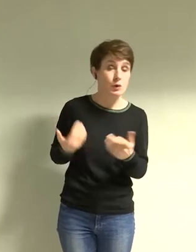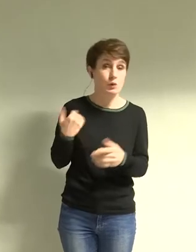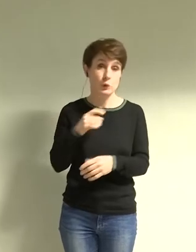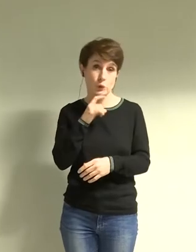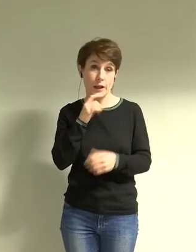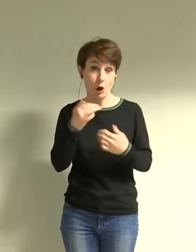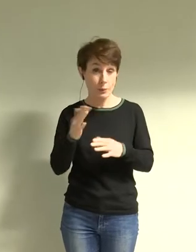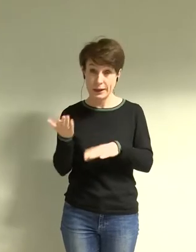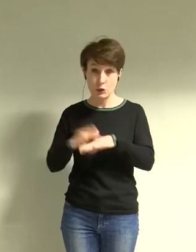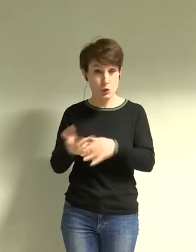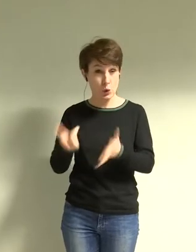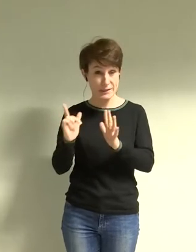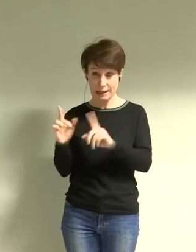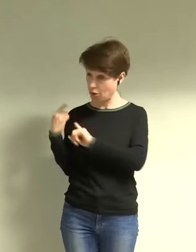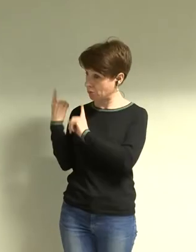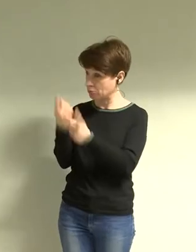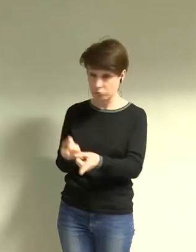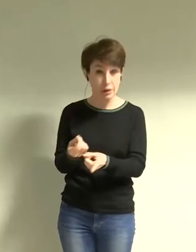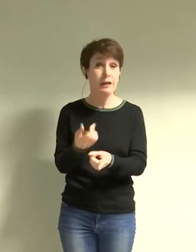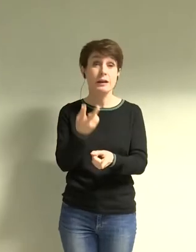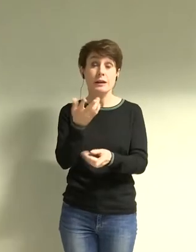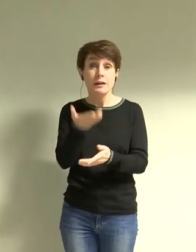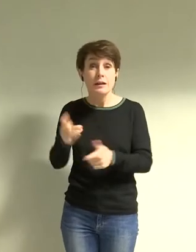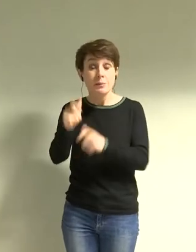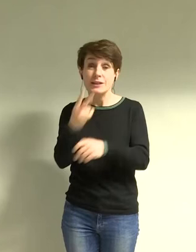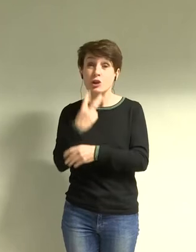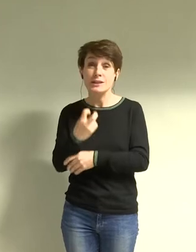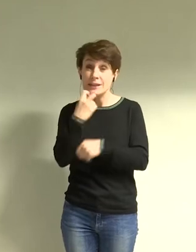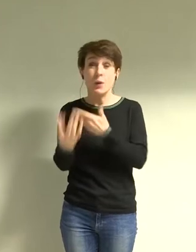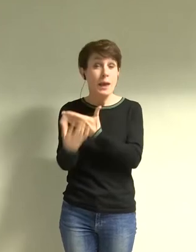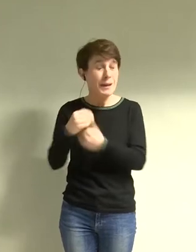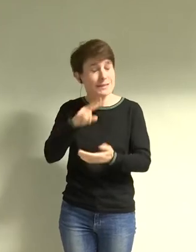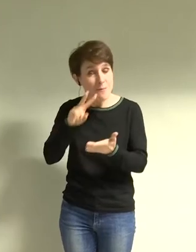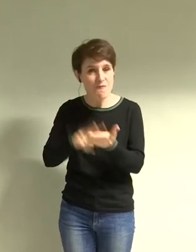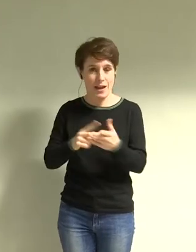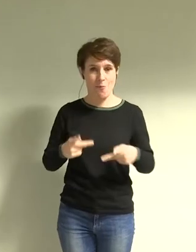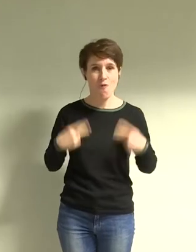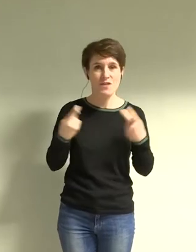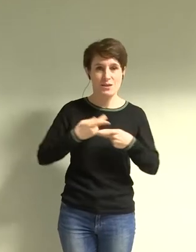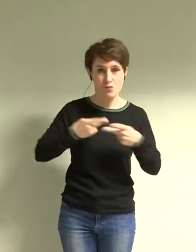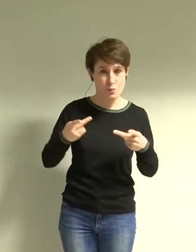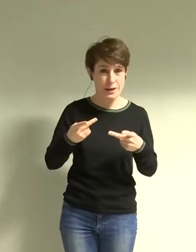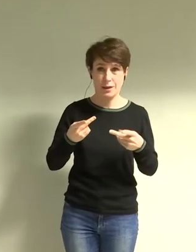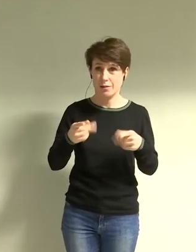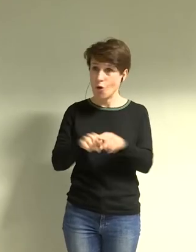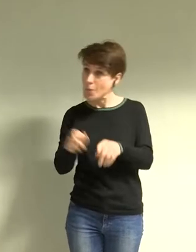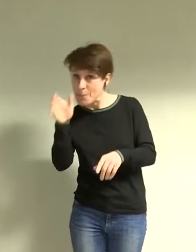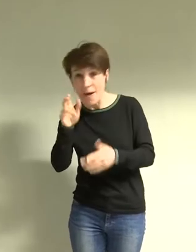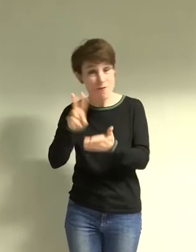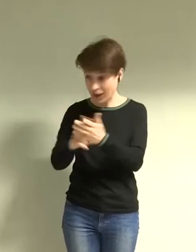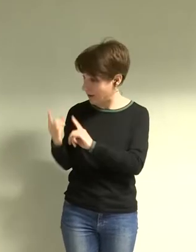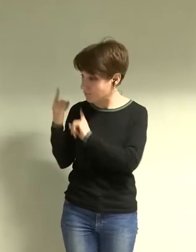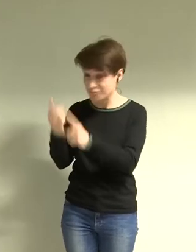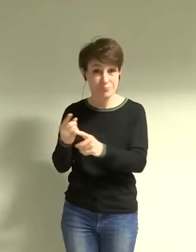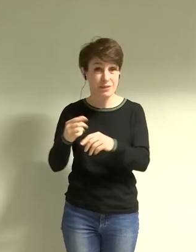aucune participation des citoyens la vie publique on ne leur a jamais donné la parole pour pouvoir décider et donc pour les quatre ans qui